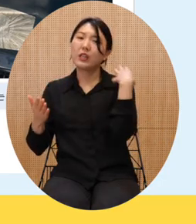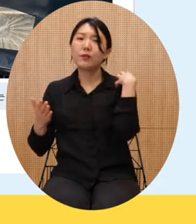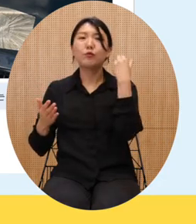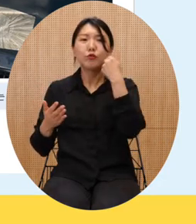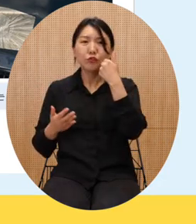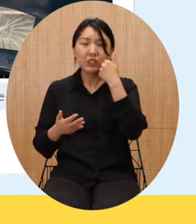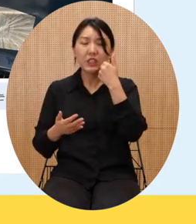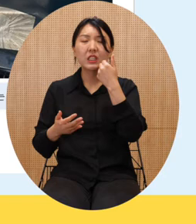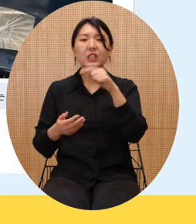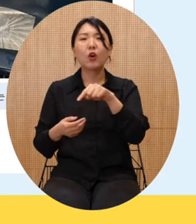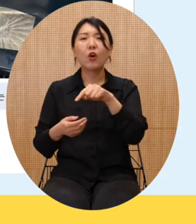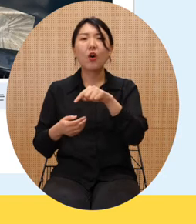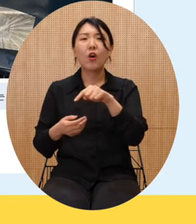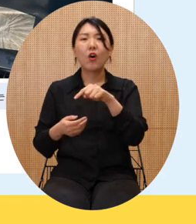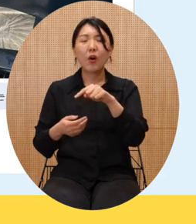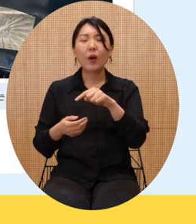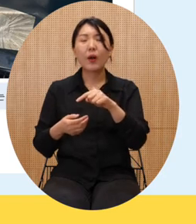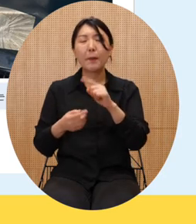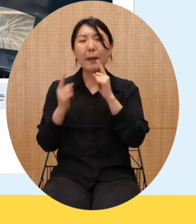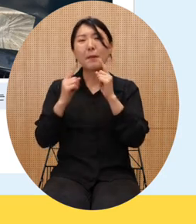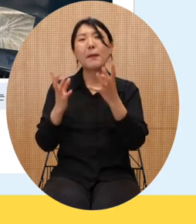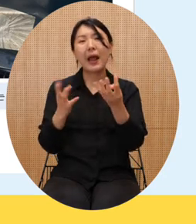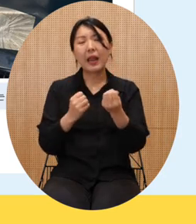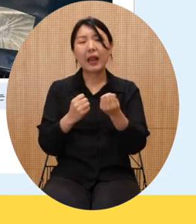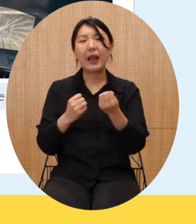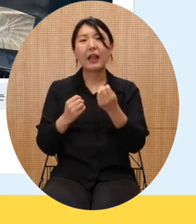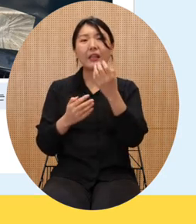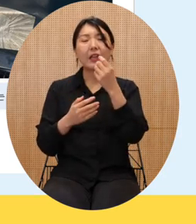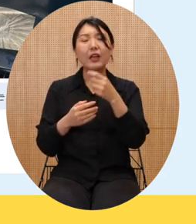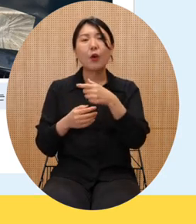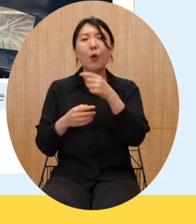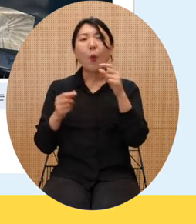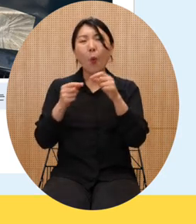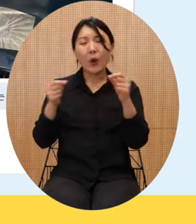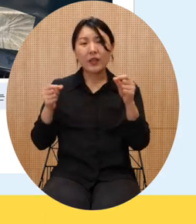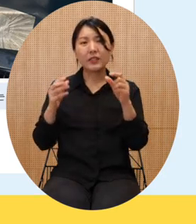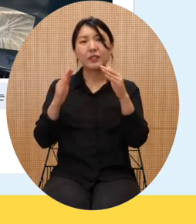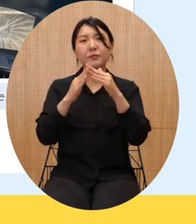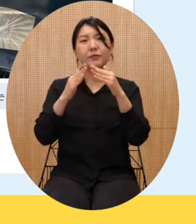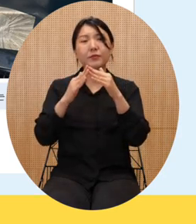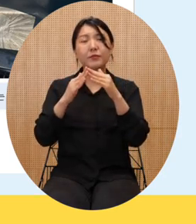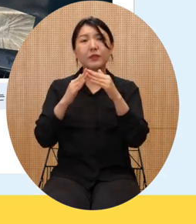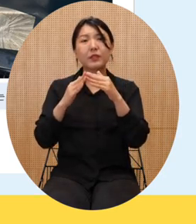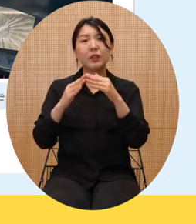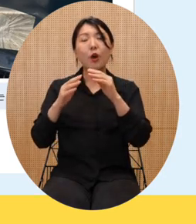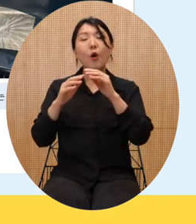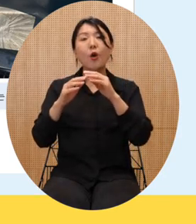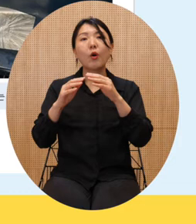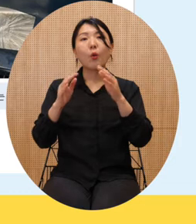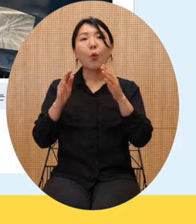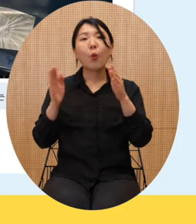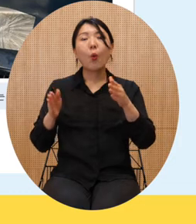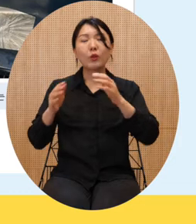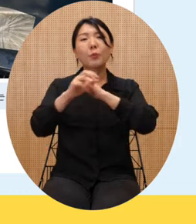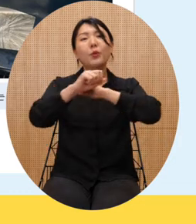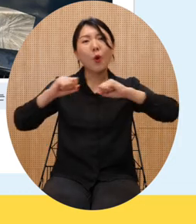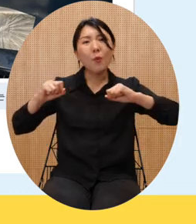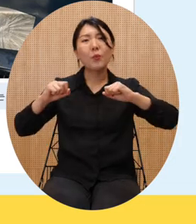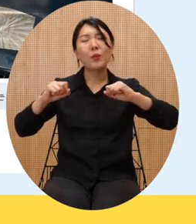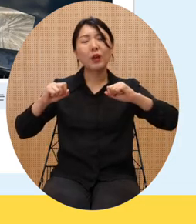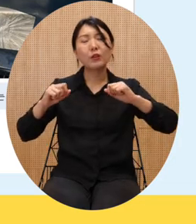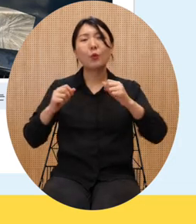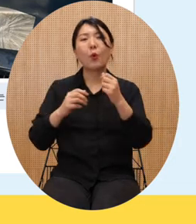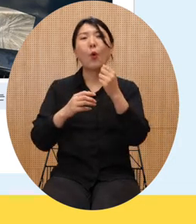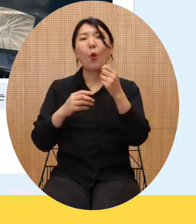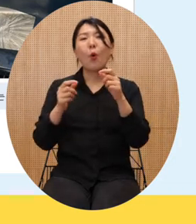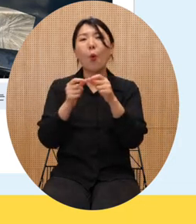이 집을 고쳐줄 책임이 누구에게 있는가를 좀 많이 생각을 하게 되는데요. 굉장히 노후한 집에, 그러니까 공간이